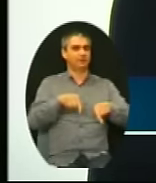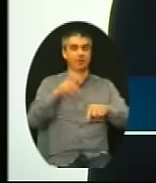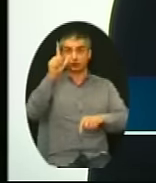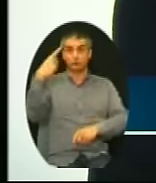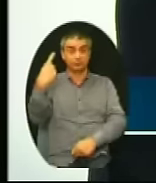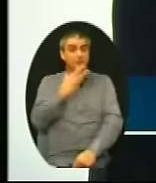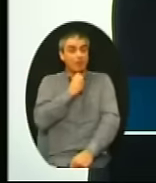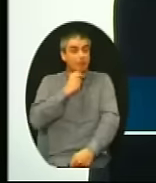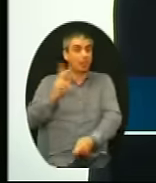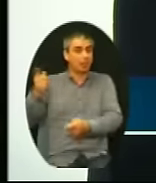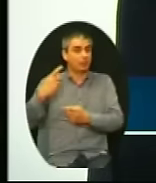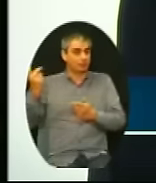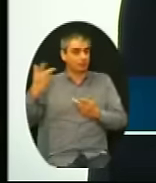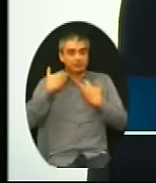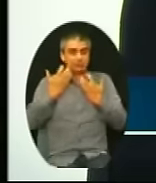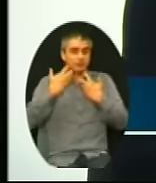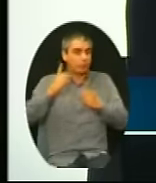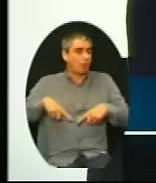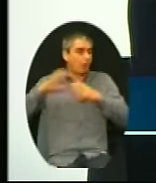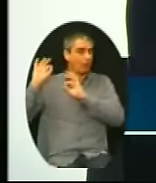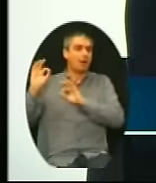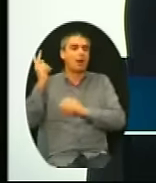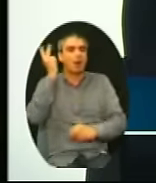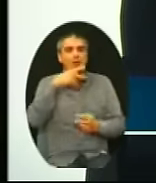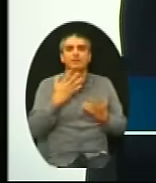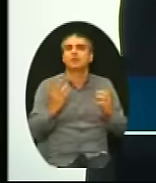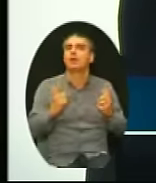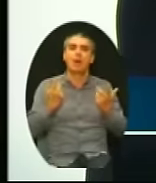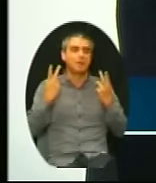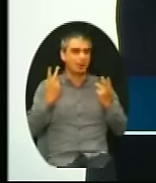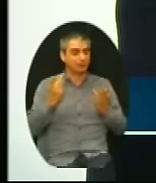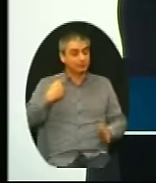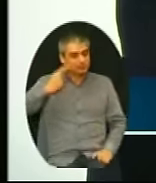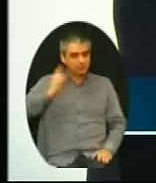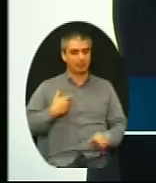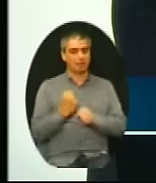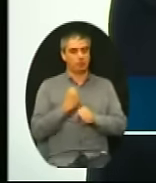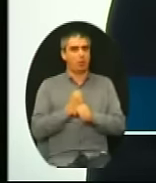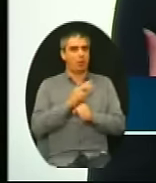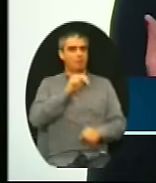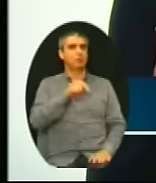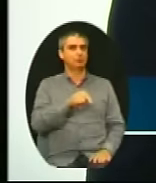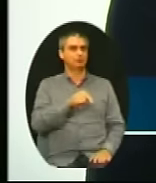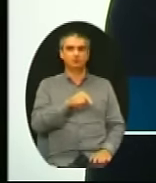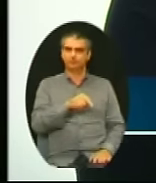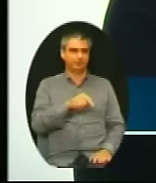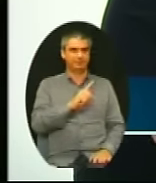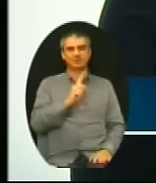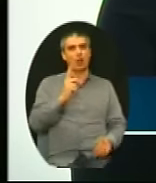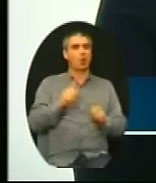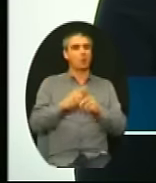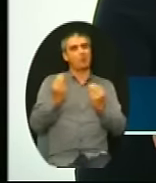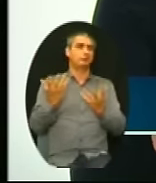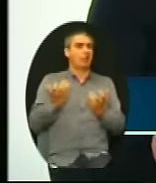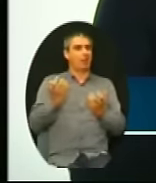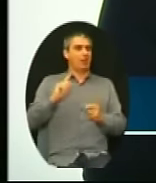מכורים שיספרו את הסיפורים שלהם, בשביל להבין למה נדרשת פעולה בעניין הזה, אז זה לא נראה לי גימיק